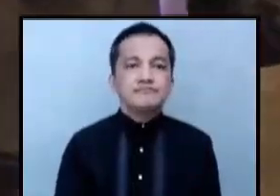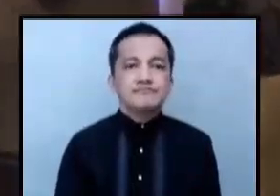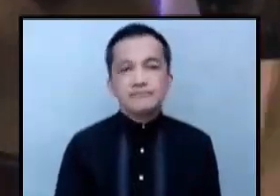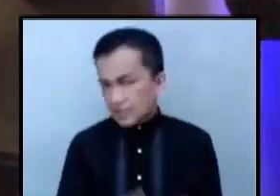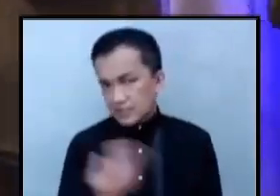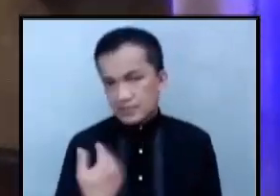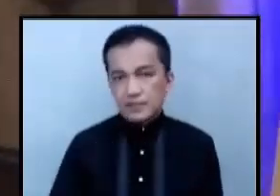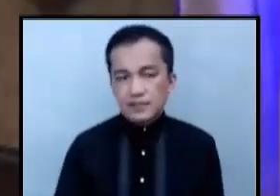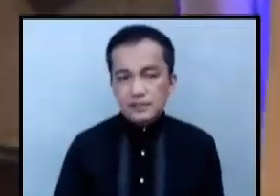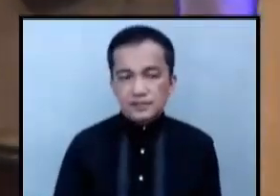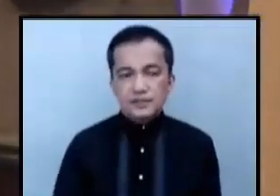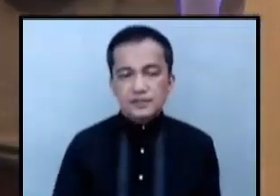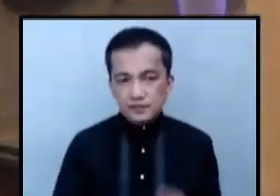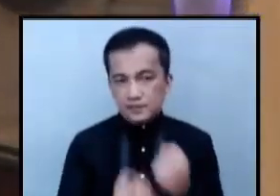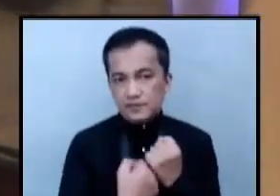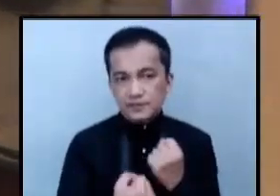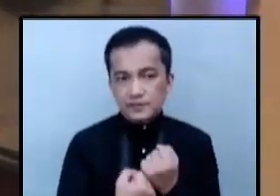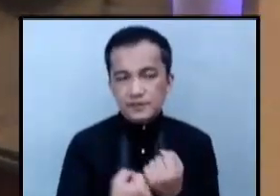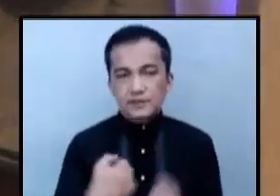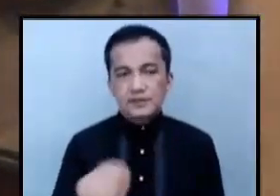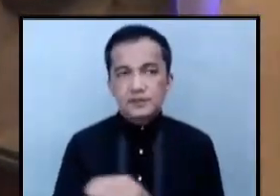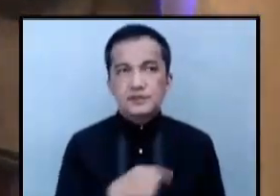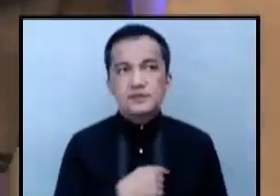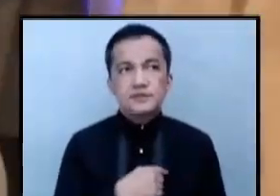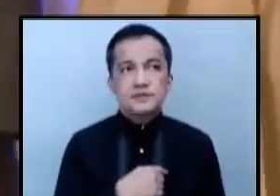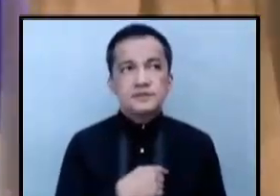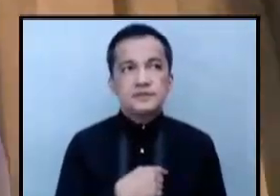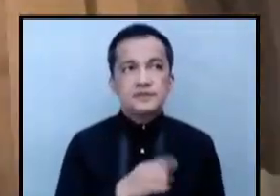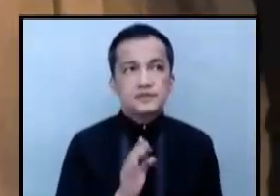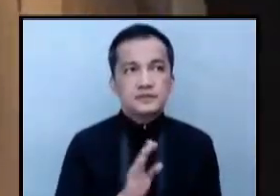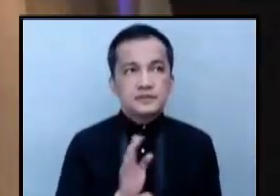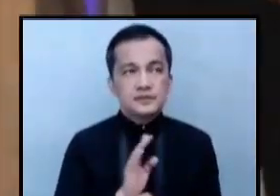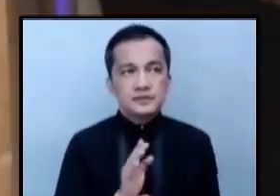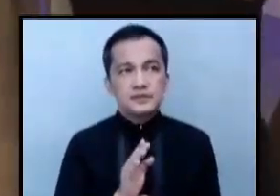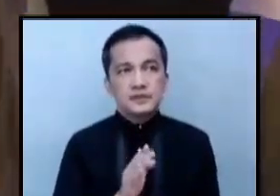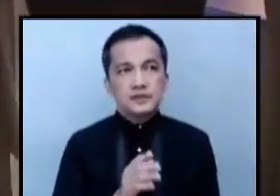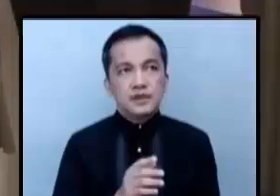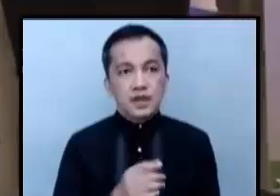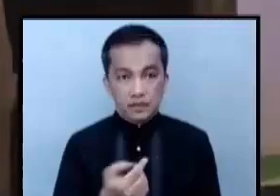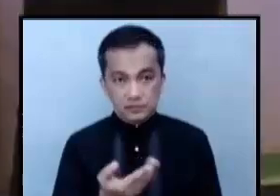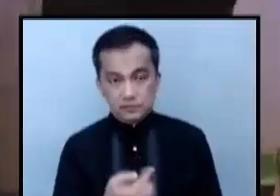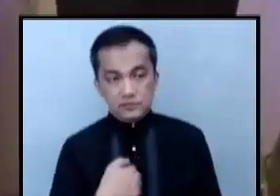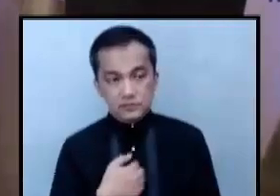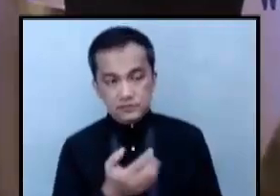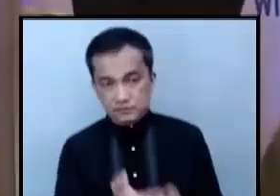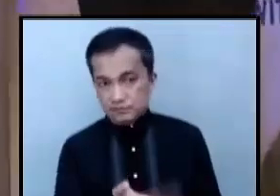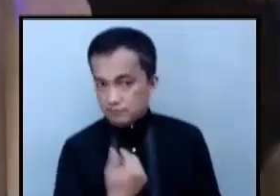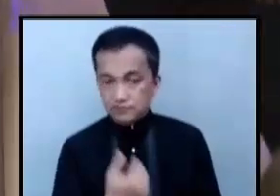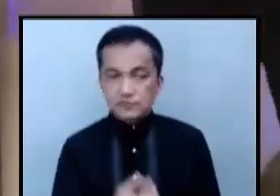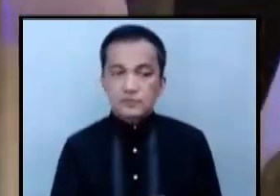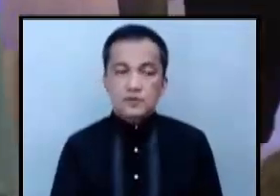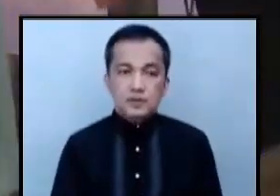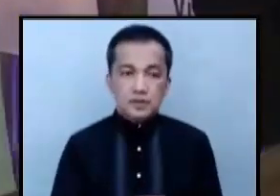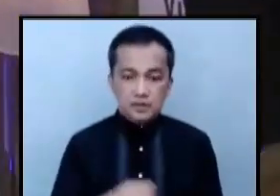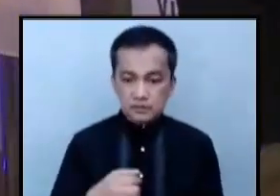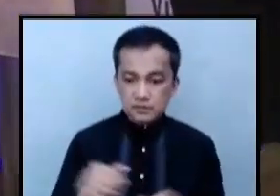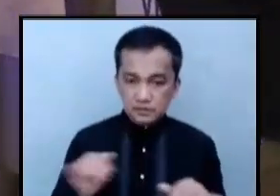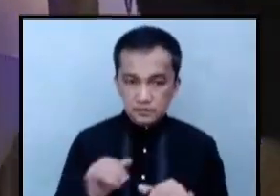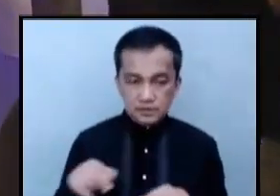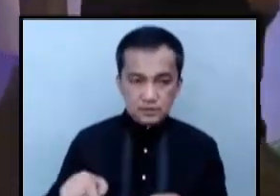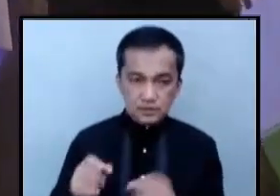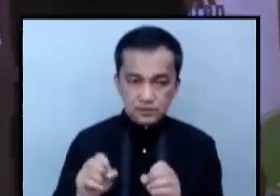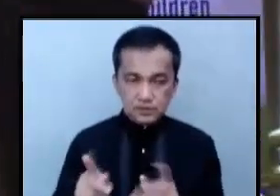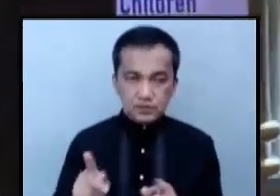sana supportan niyo po yung aming film, at hinihikayat ko rin po kayo na sana kung may mga gantong opportunity eh wag po